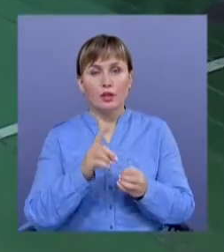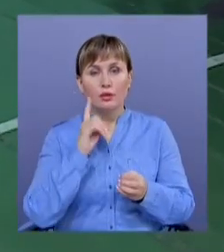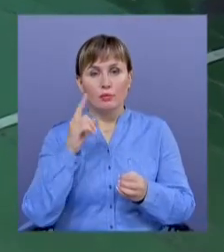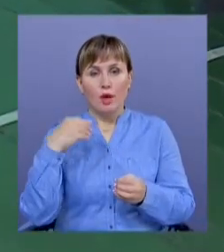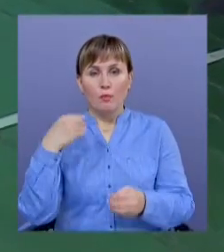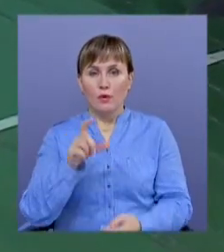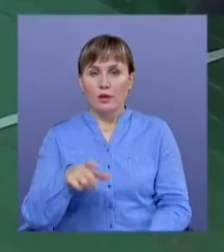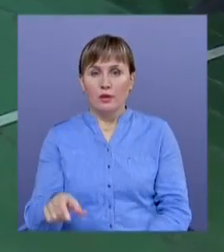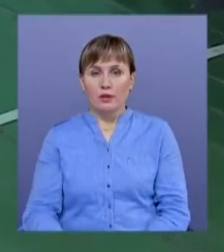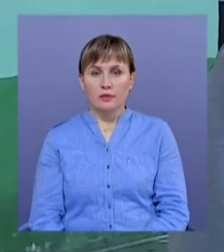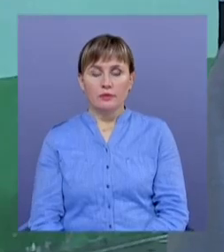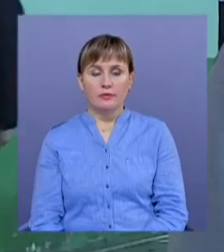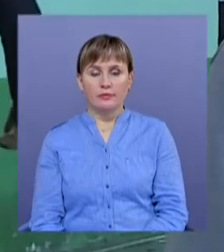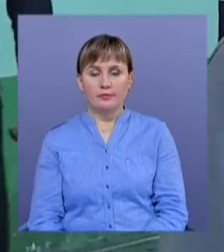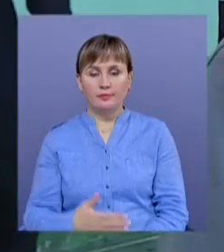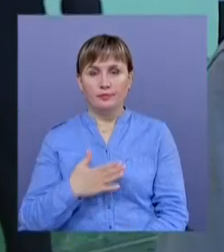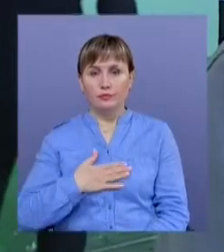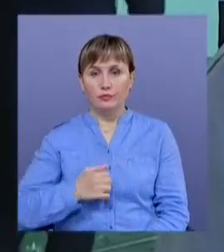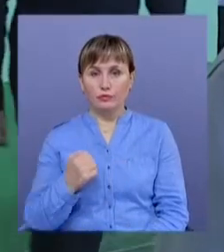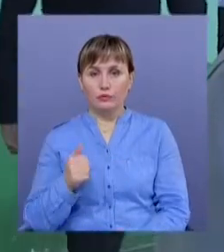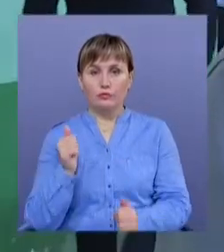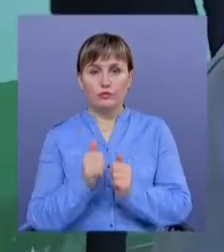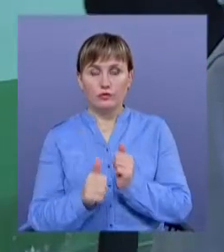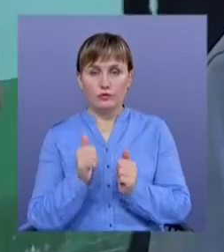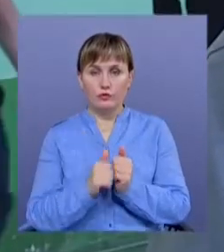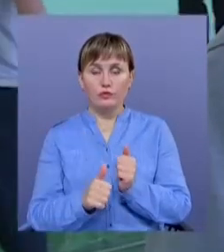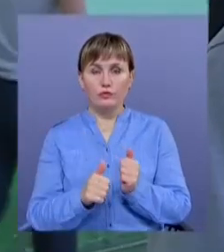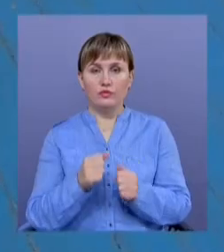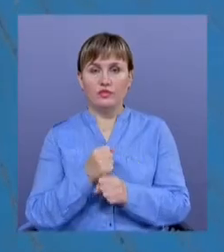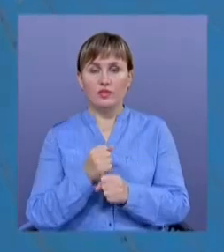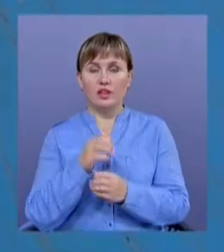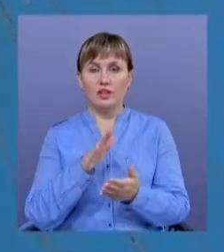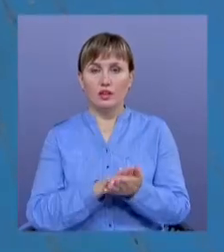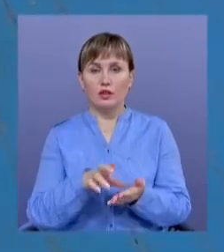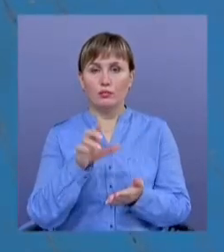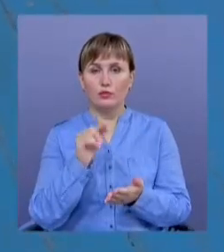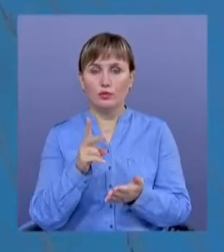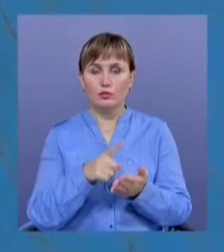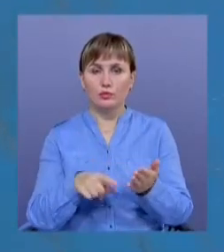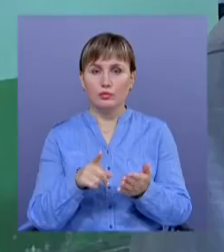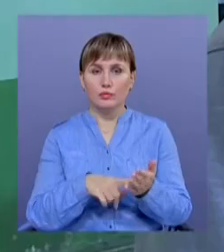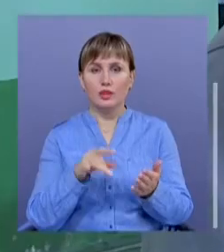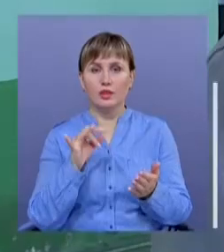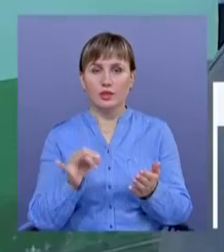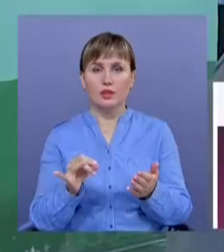акмолинцев. Мои друзья часто ставят ставки в букмекерских конторах, и